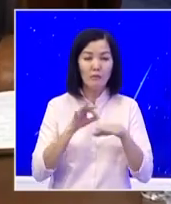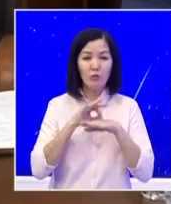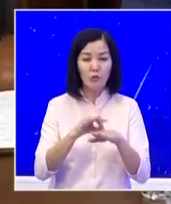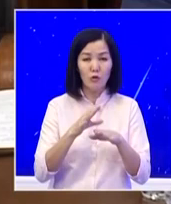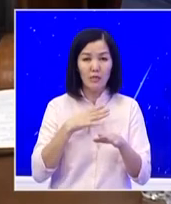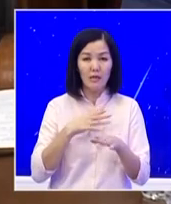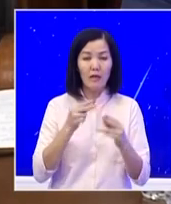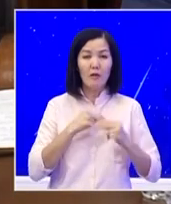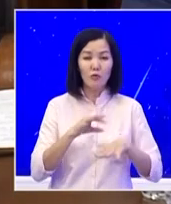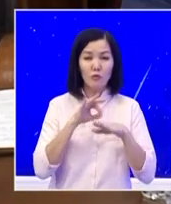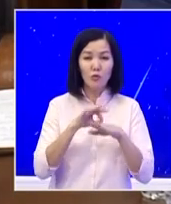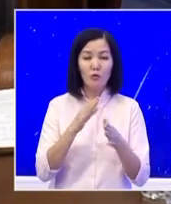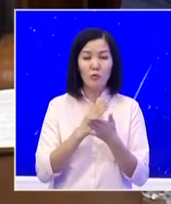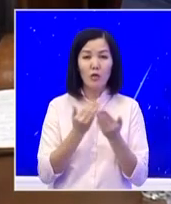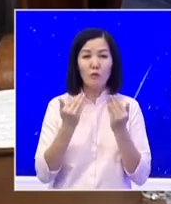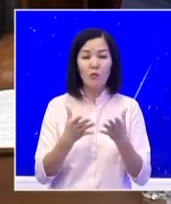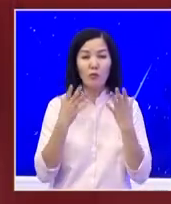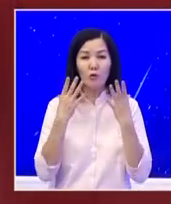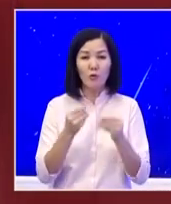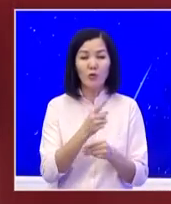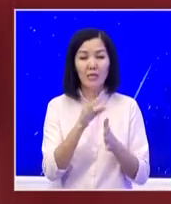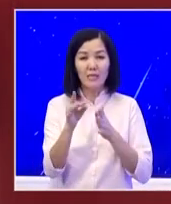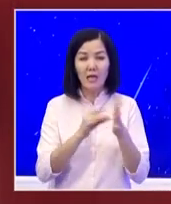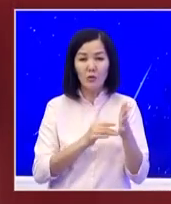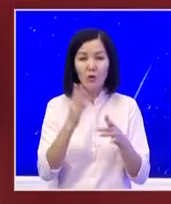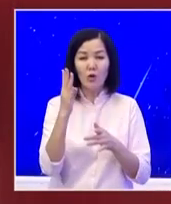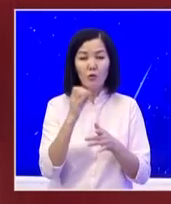жасалып, жұмыс жүріп жатыр. Бүгінге бір мезетте